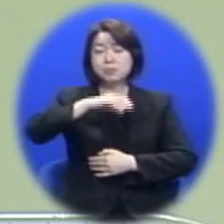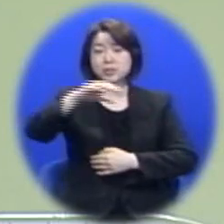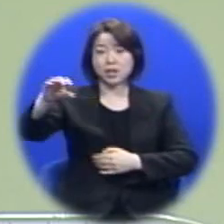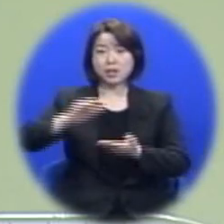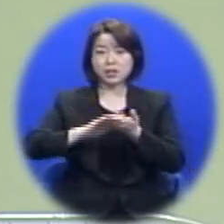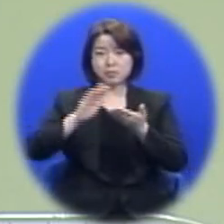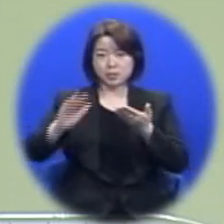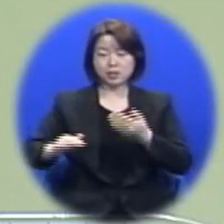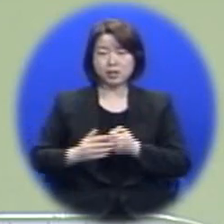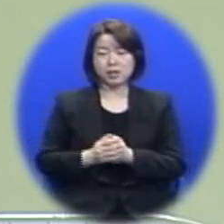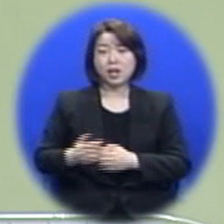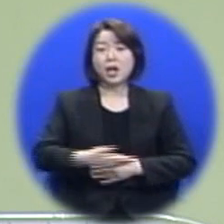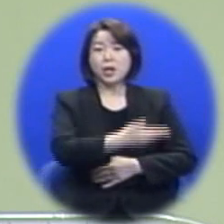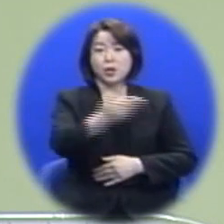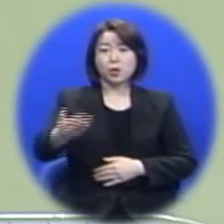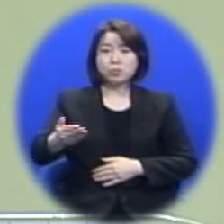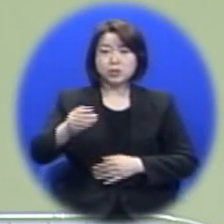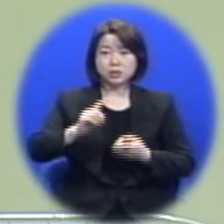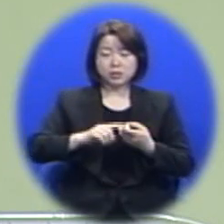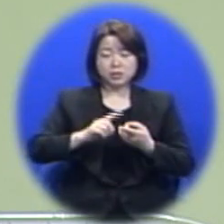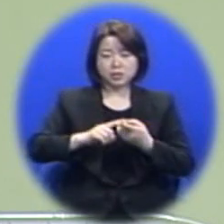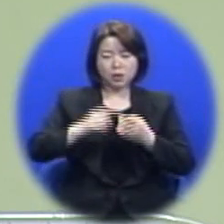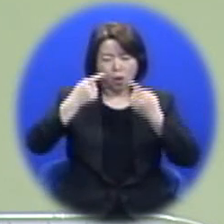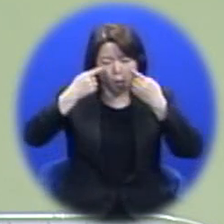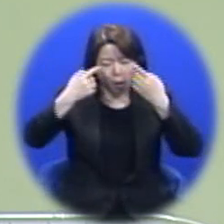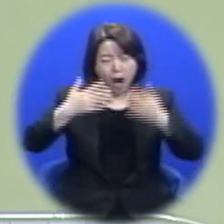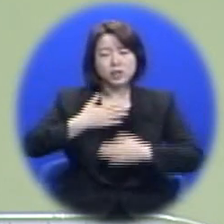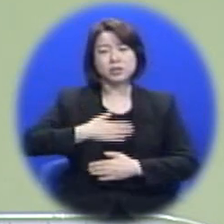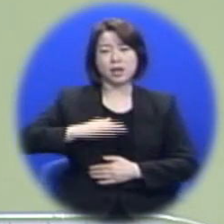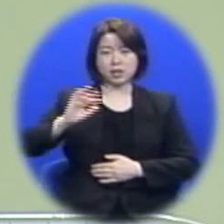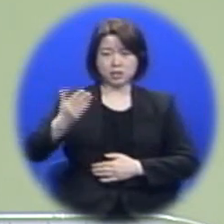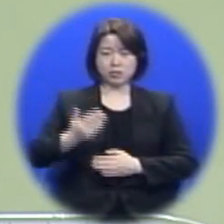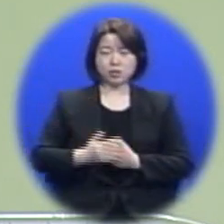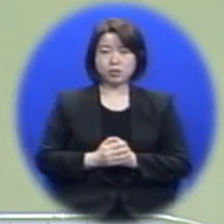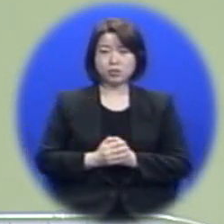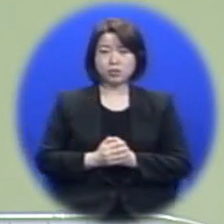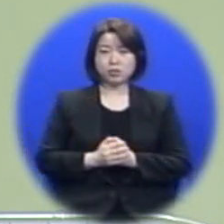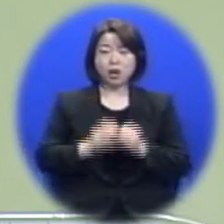여러분이 그 사실을 정확하게 아셔야 되요 고난